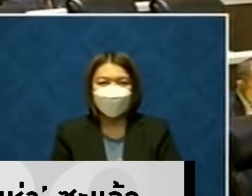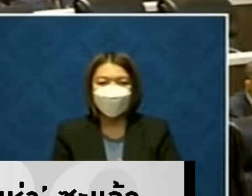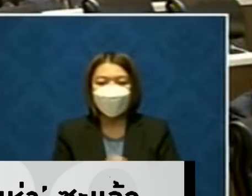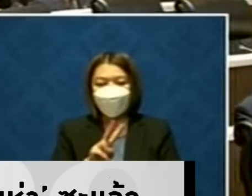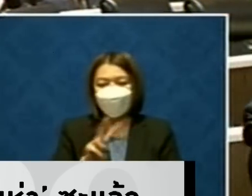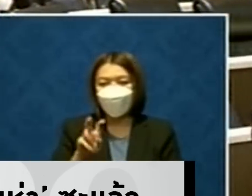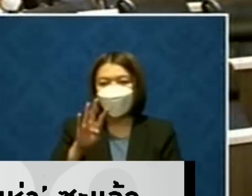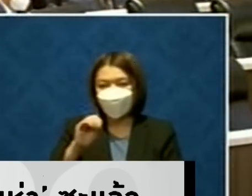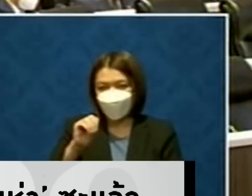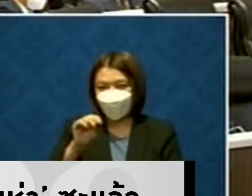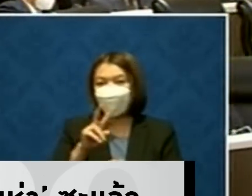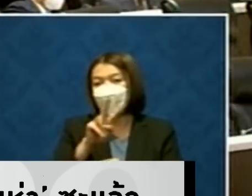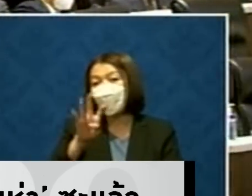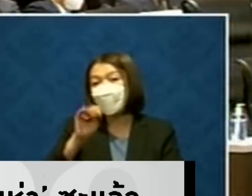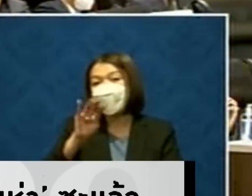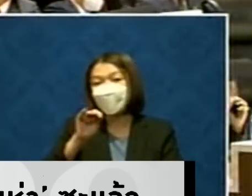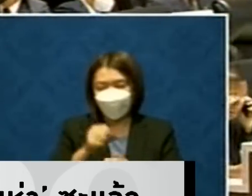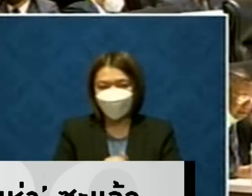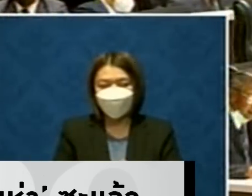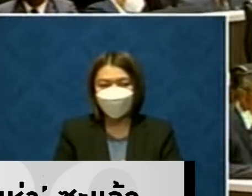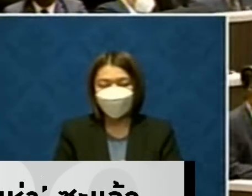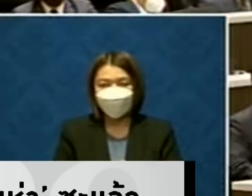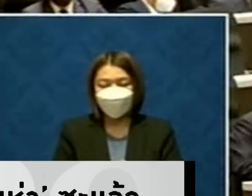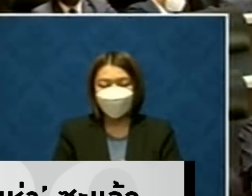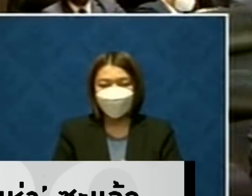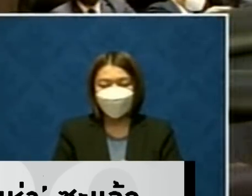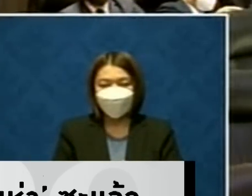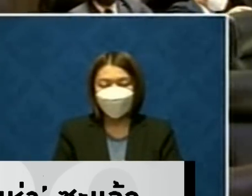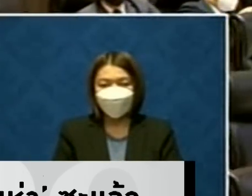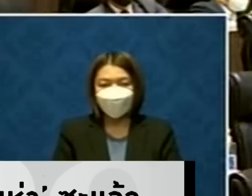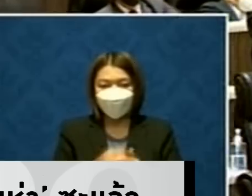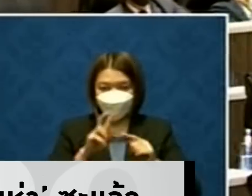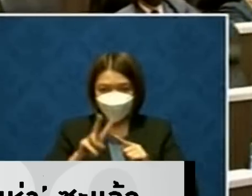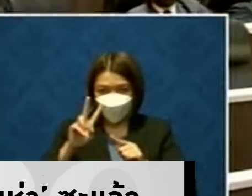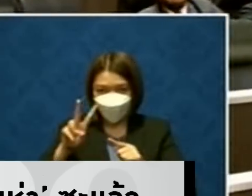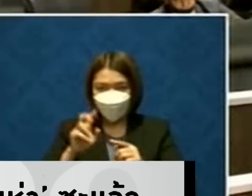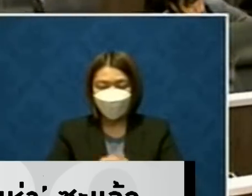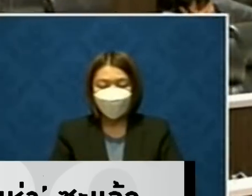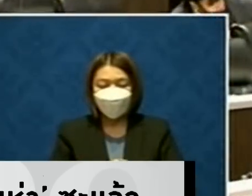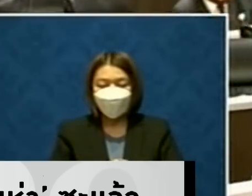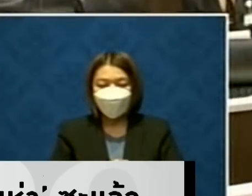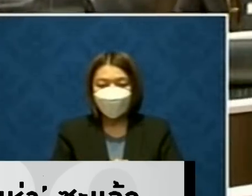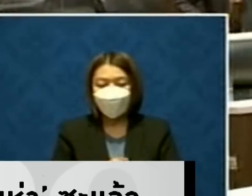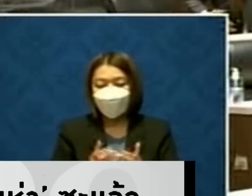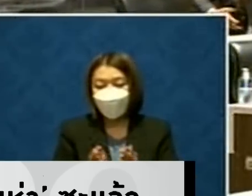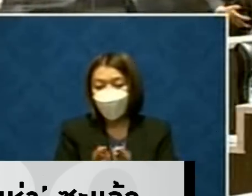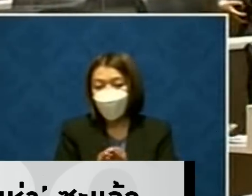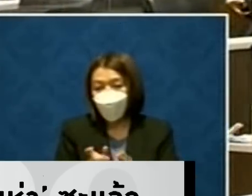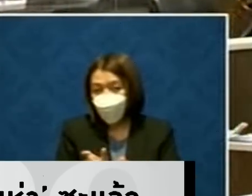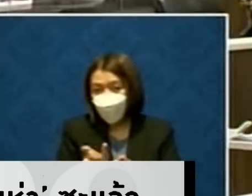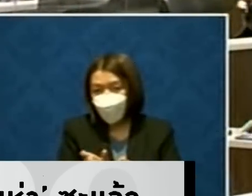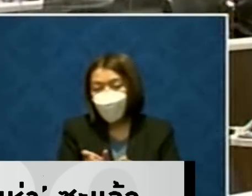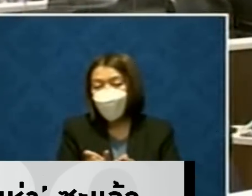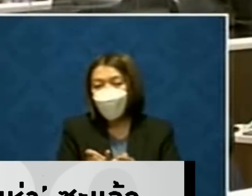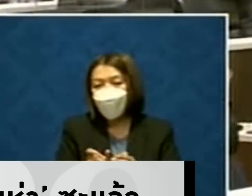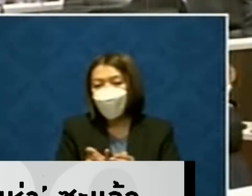ยอยากจะไว้วางใจอนุทินเนี่ยใช่ไหม อยากจะขอไปนะ อยากส่งเสียงให้กับอนุทิน อยากจะหยิ